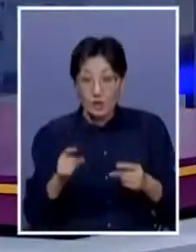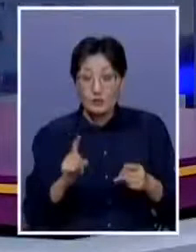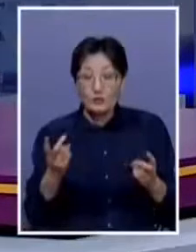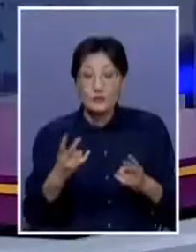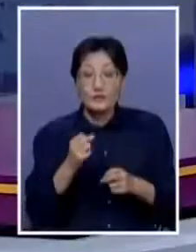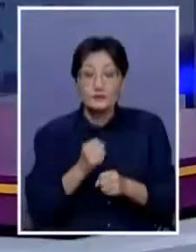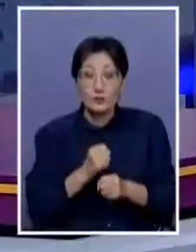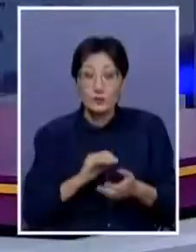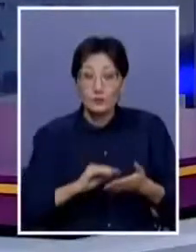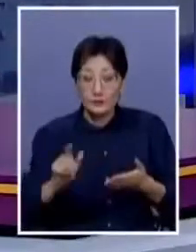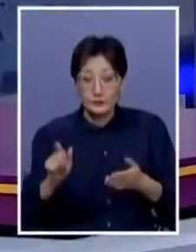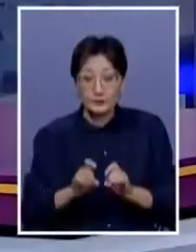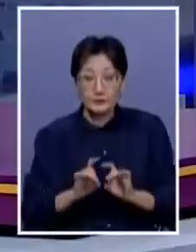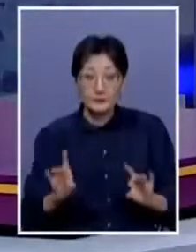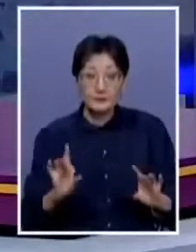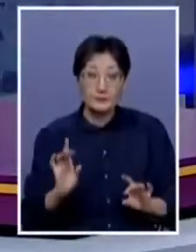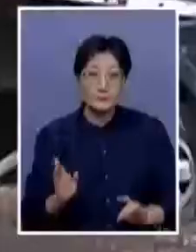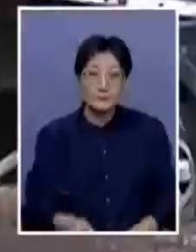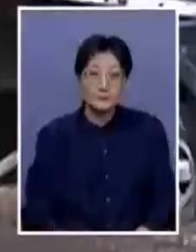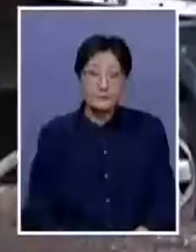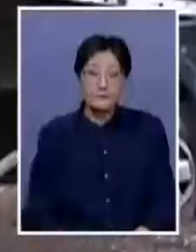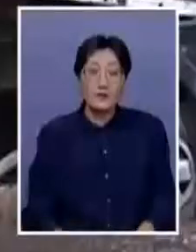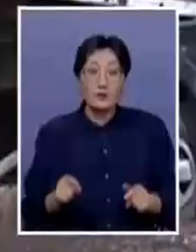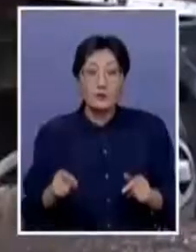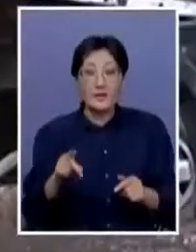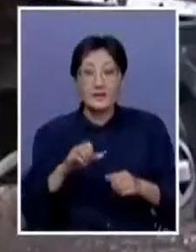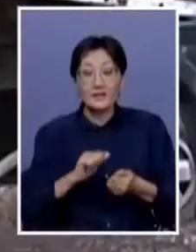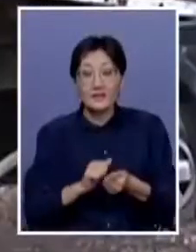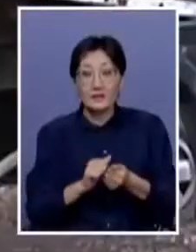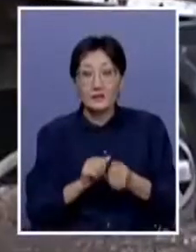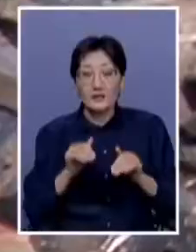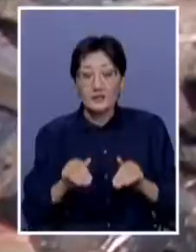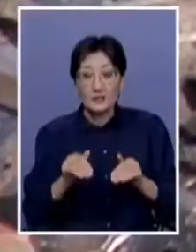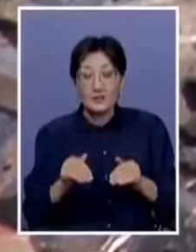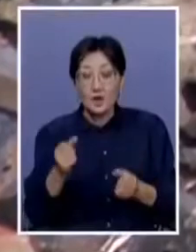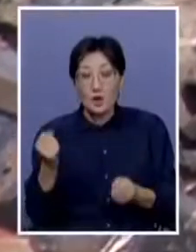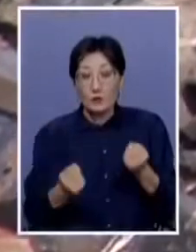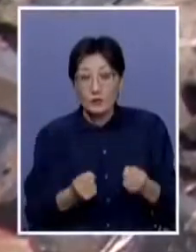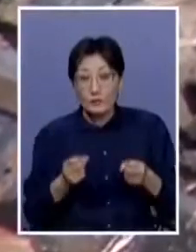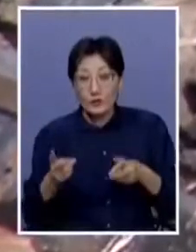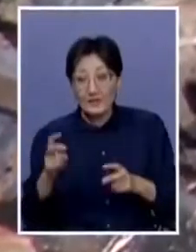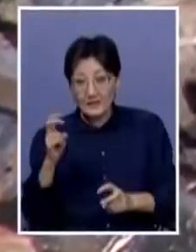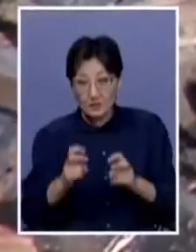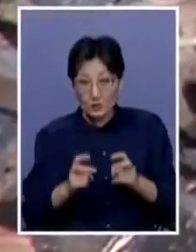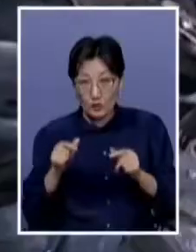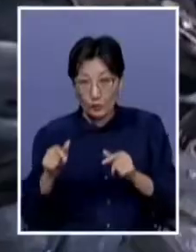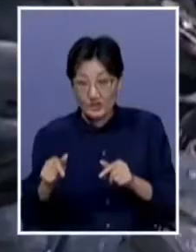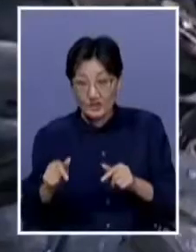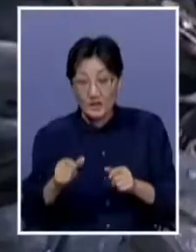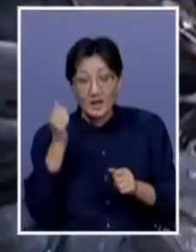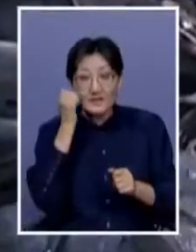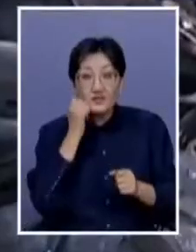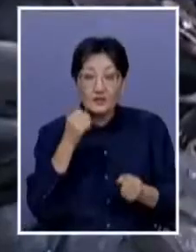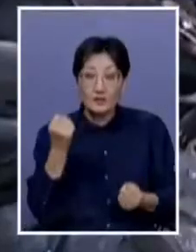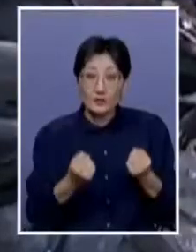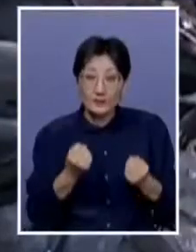керек? Ұлағат Арғын толығырақ айтады. Бұл қаскелеңдегі көлік құралдарын утилизациялайтын кәсіпорын. Осы жерде ескі құсқы